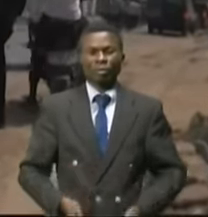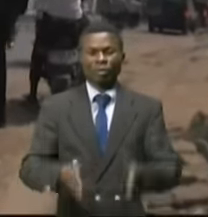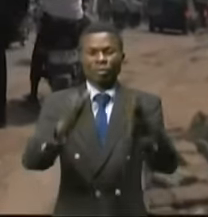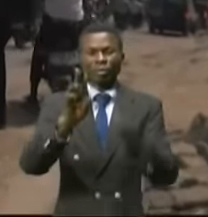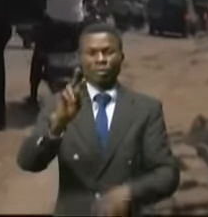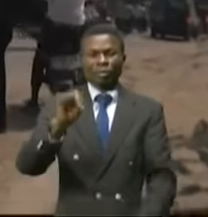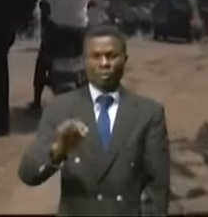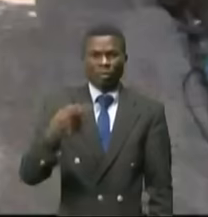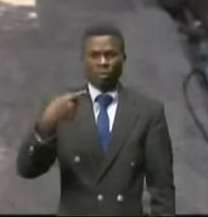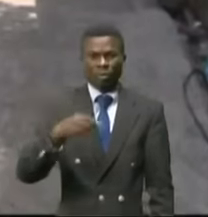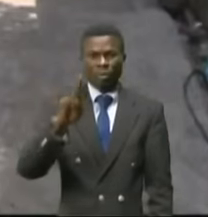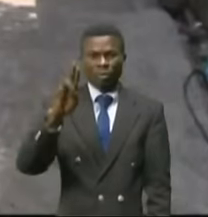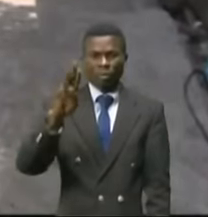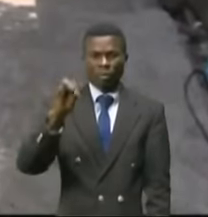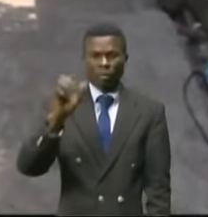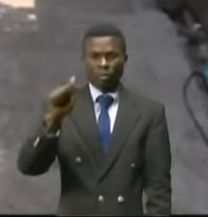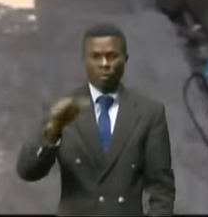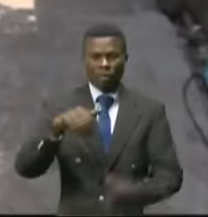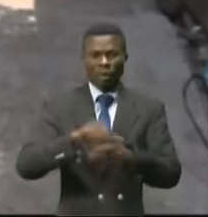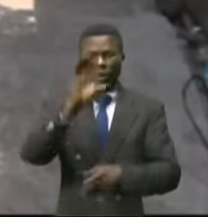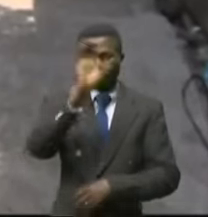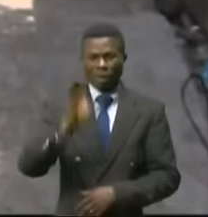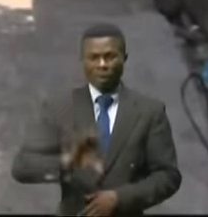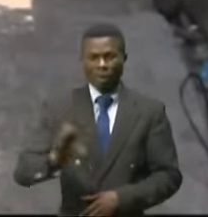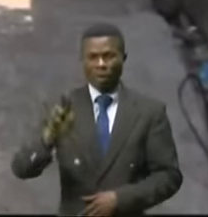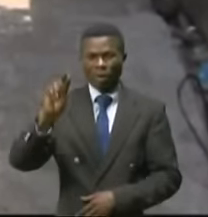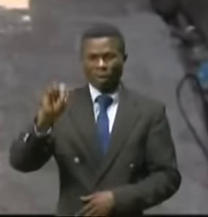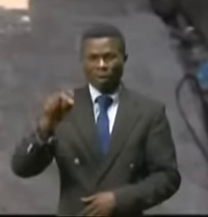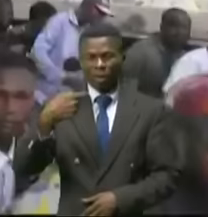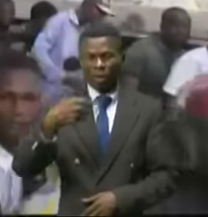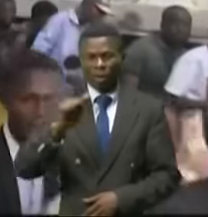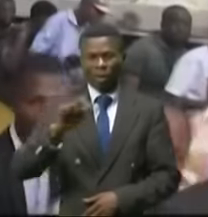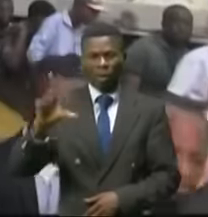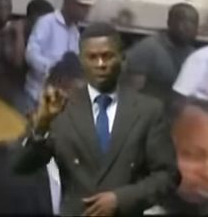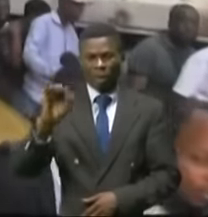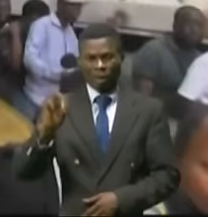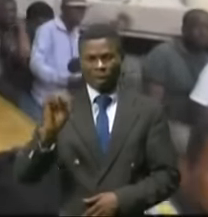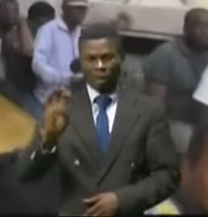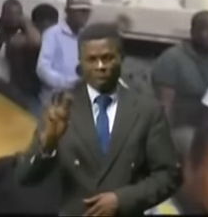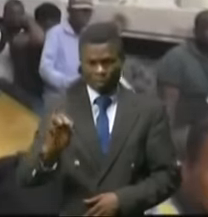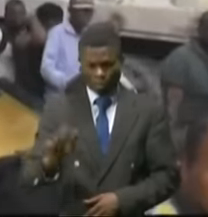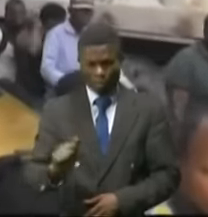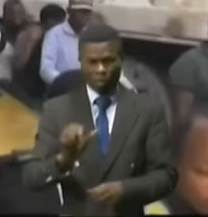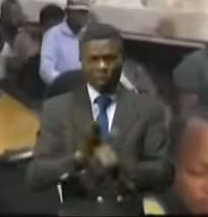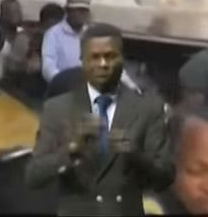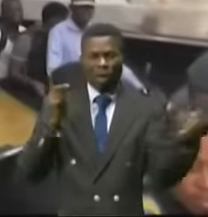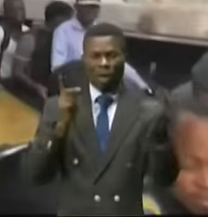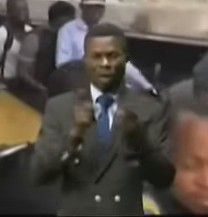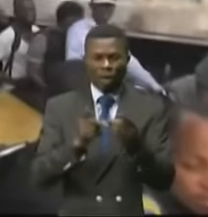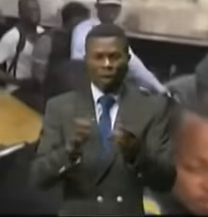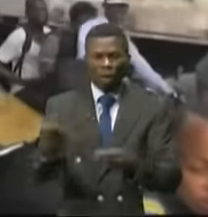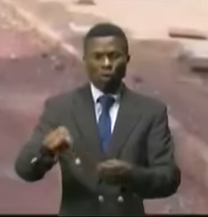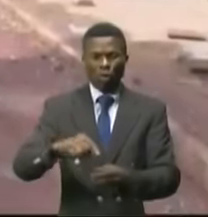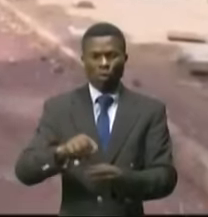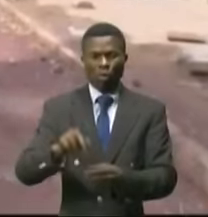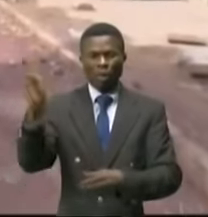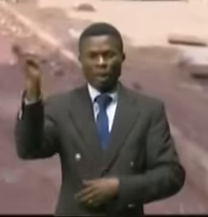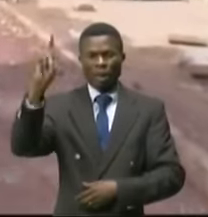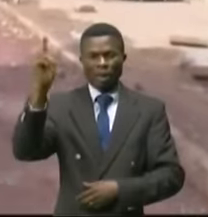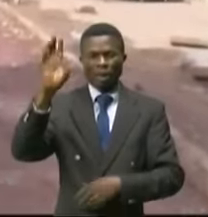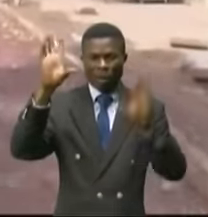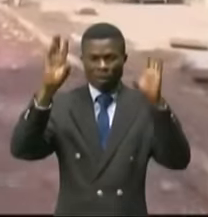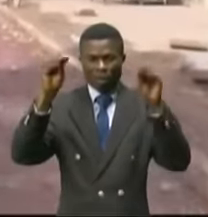L'avenue Ngouma, située dans la commune d'Engaliema, est la principale route d'intérêt commun pour atteindre les ronds-points Kitambo Magasin, empruntée par